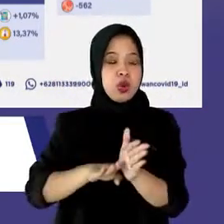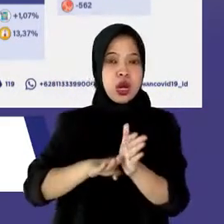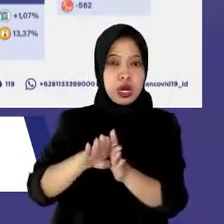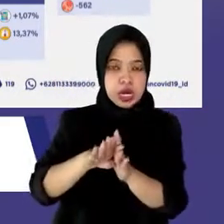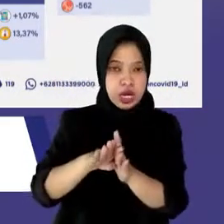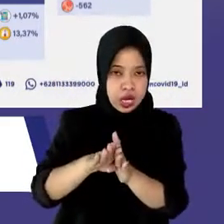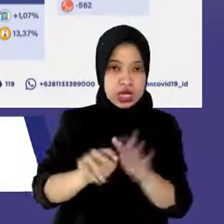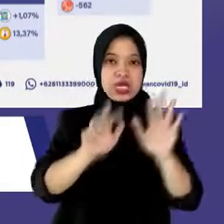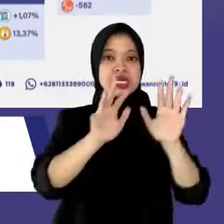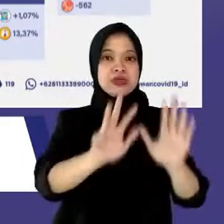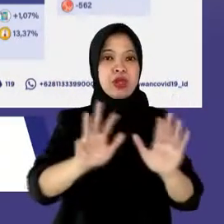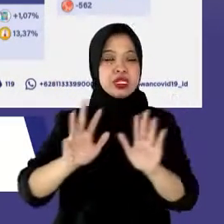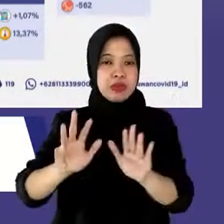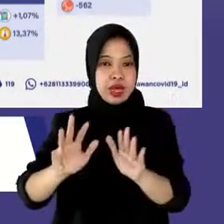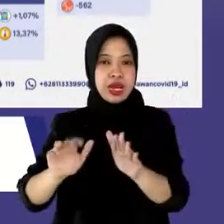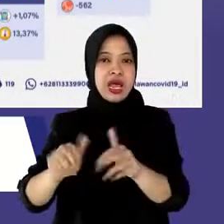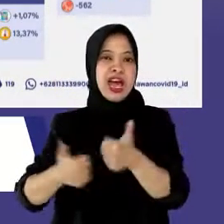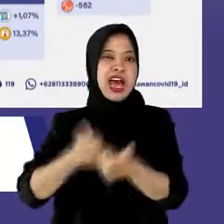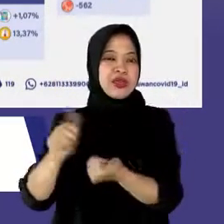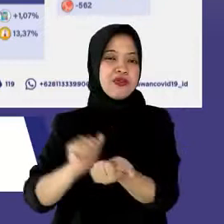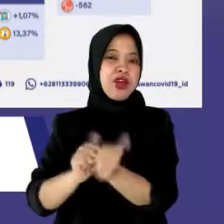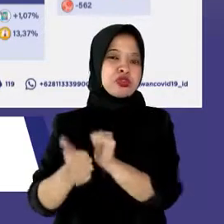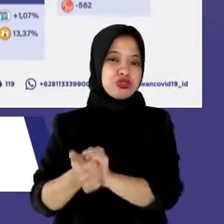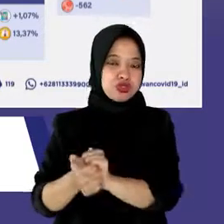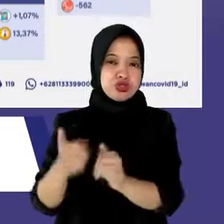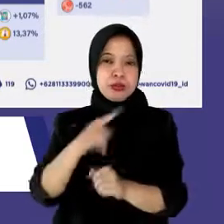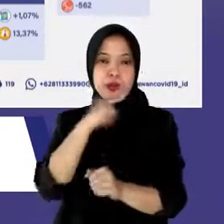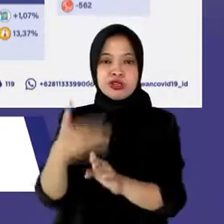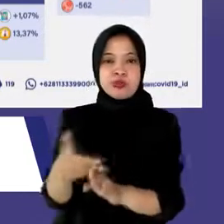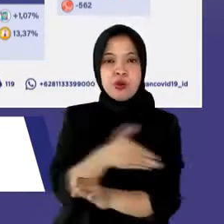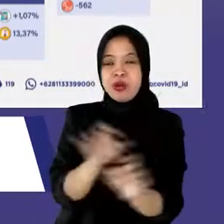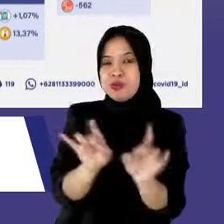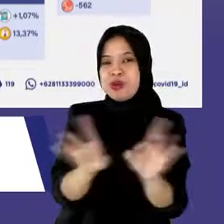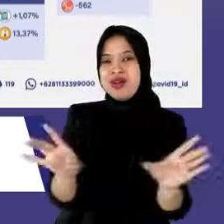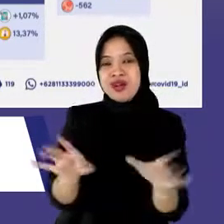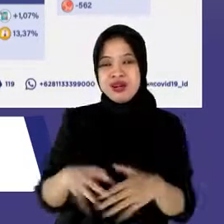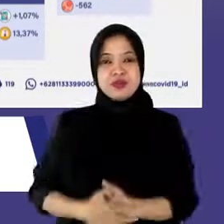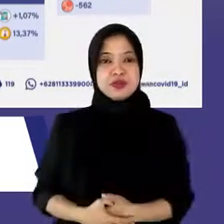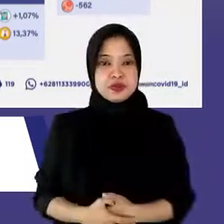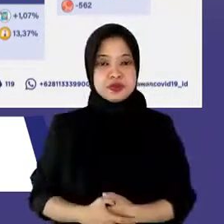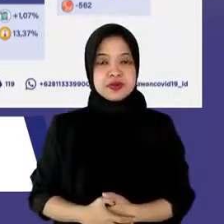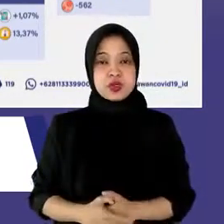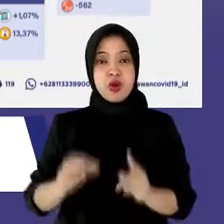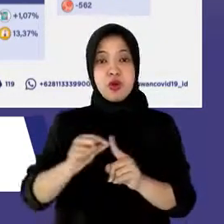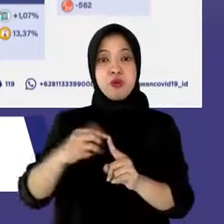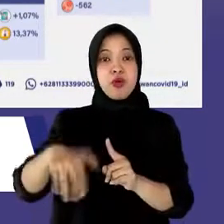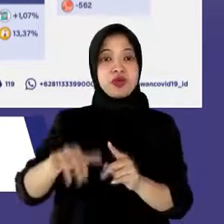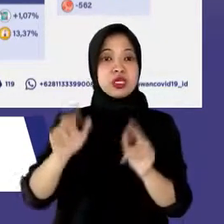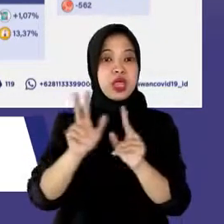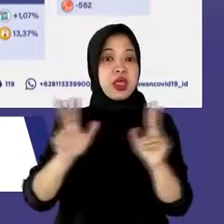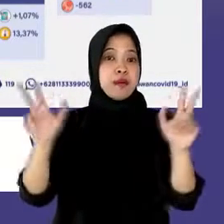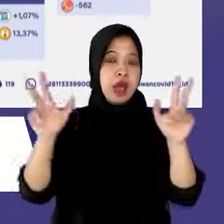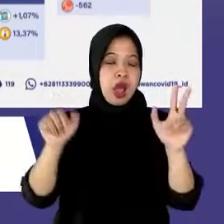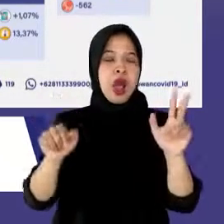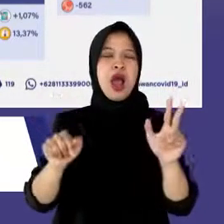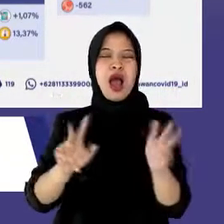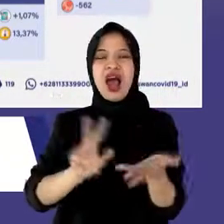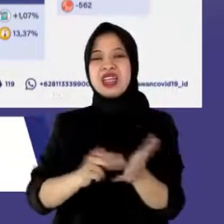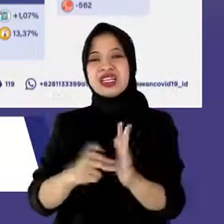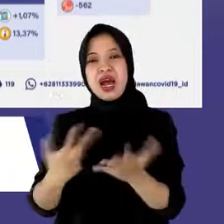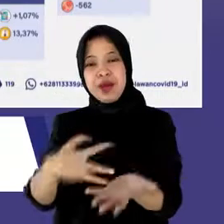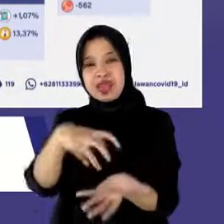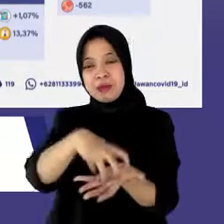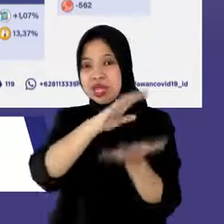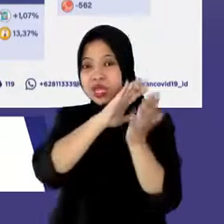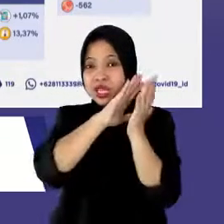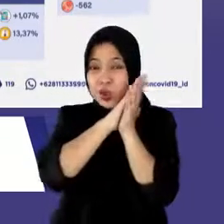19 usakti dibandingkan Minggu lalu kenaikan kasus di provinsi ini menyebabkan masih meningkatnya